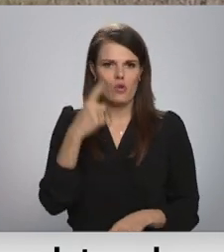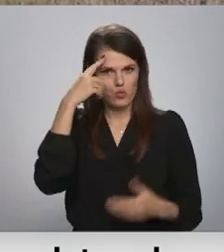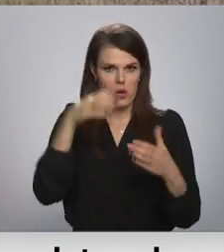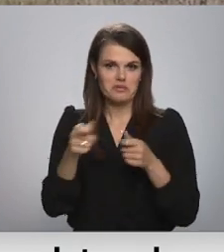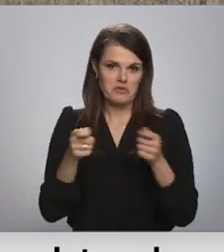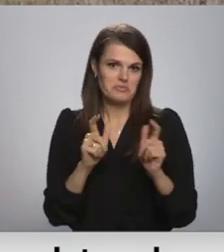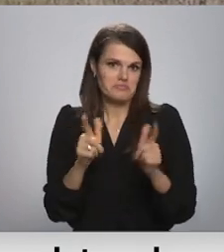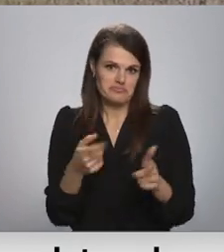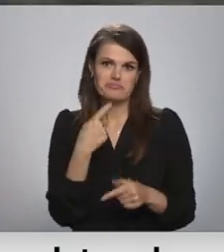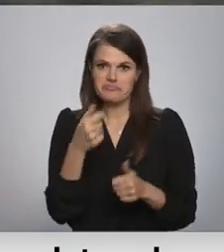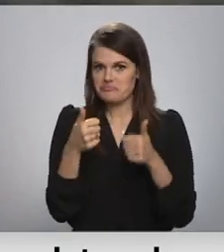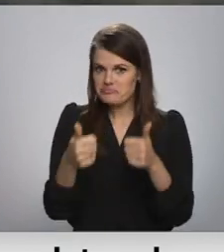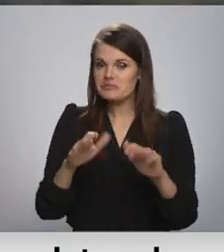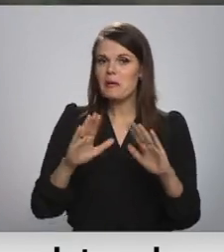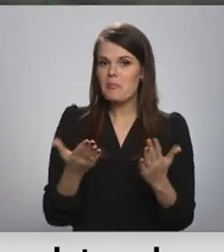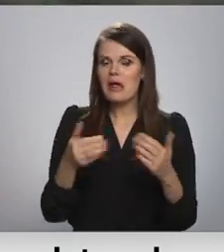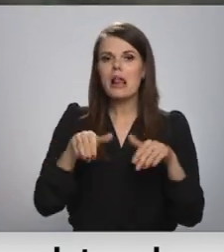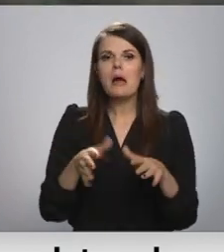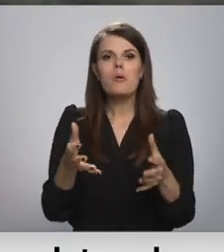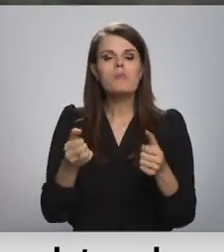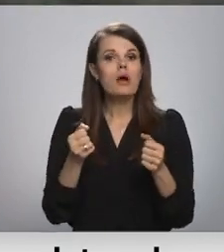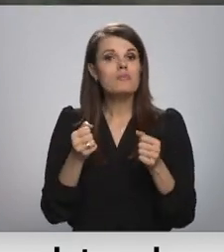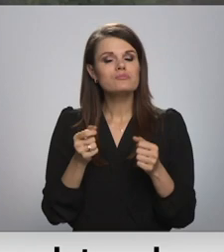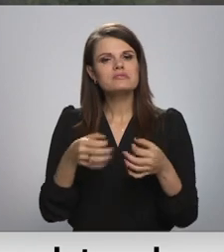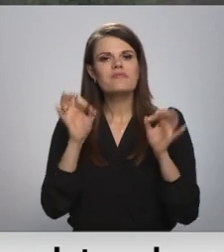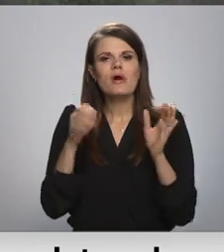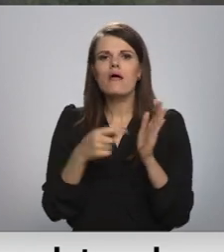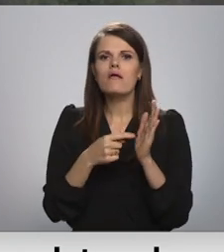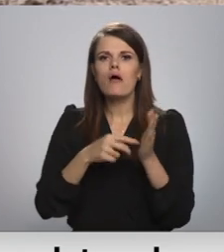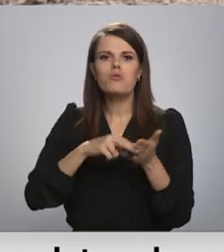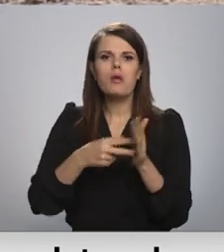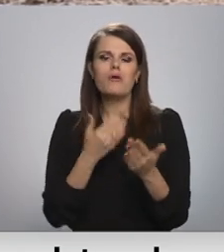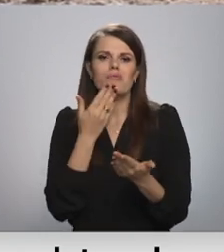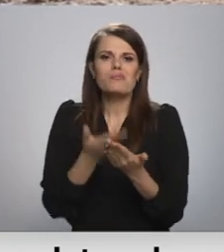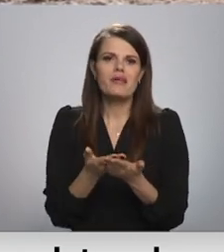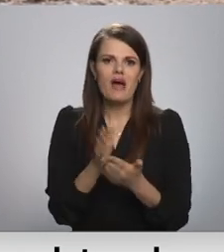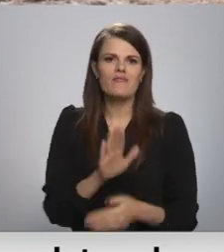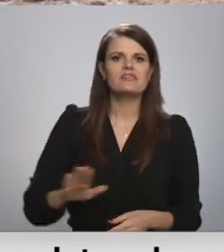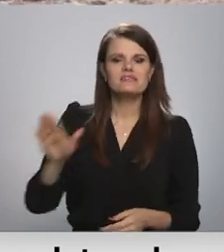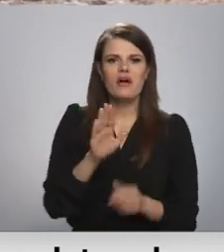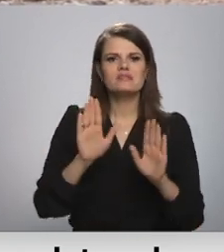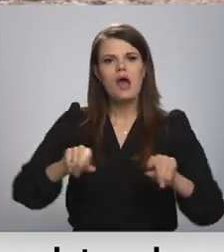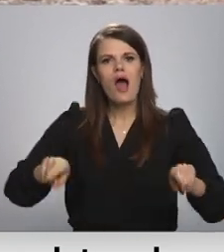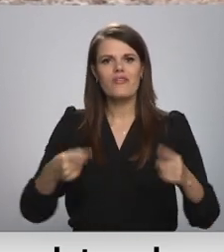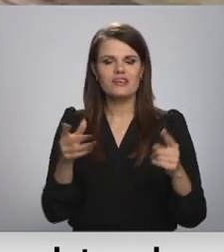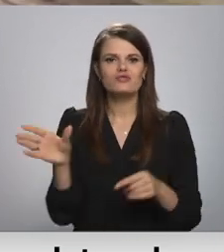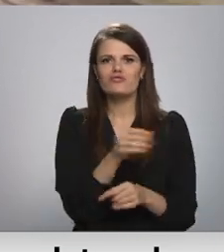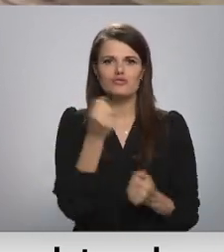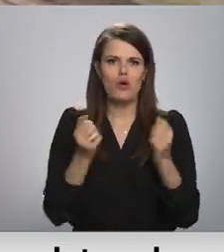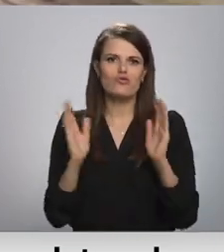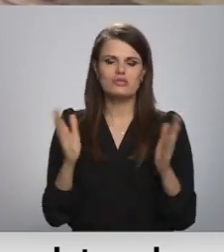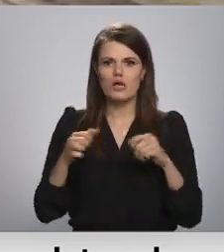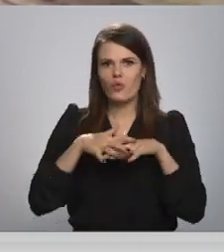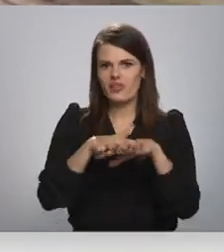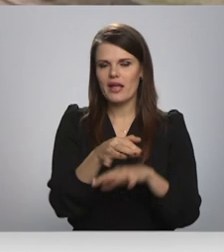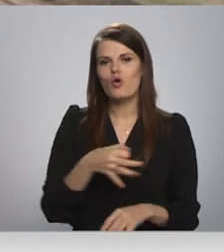plānu. Vietvarā norāda, ka lēmumu pieņemšanai būs svarīga arī valsts piedāvātā stratēģija, kā attīstīt visu autoceļu tīklu reģionā. Saprot, ka tas nav